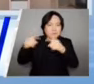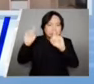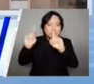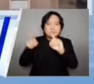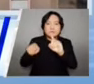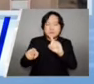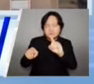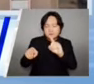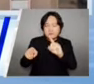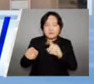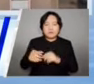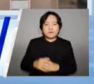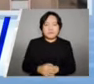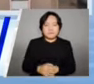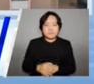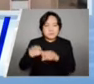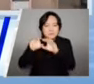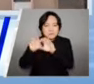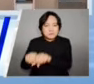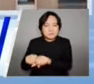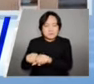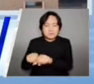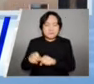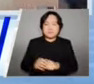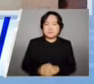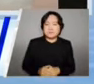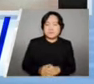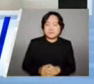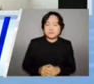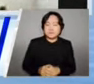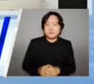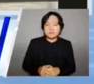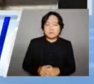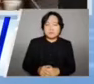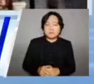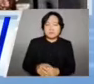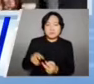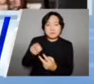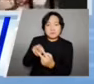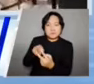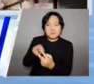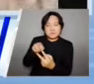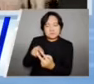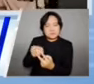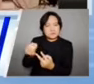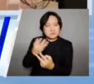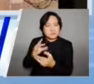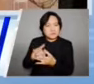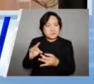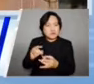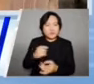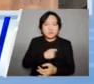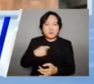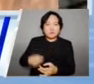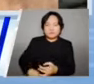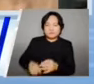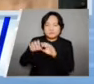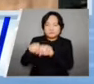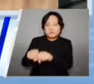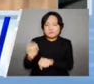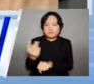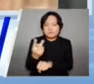operation. Kagrupo raw ni Alias Singh ang Chinese national na kinilalang si Alias Chen, nakasamang naaresto sa operasyon. Ang